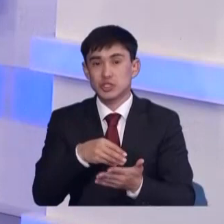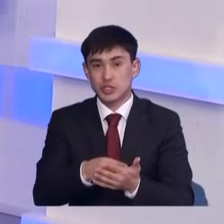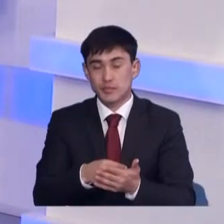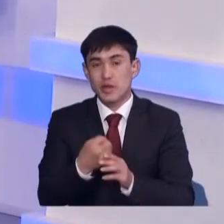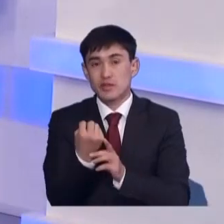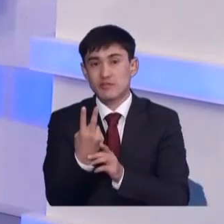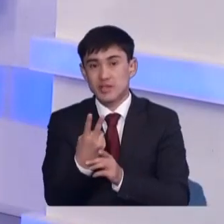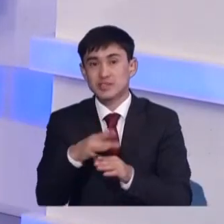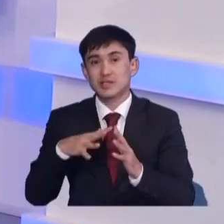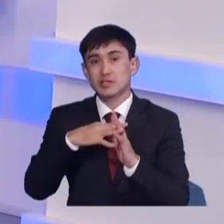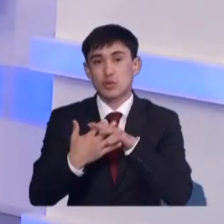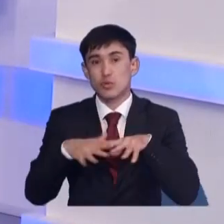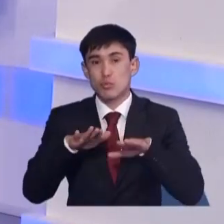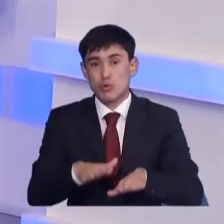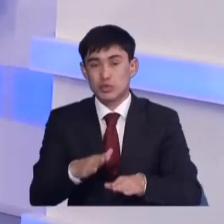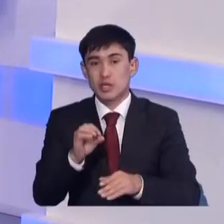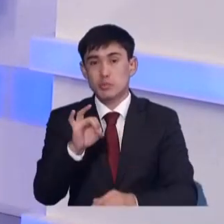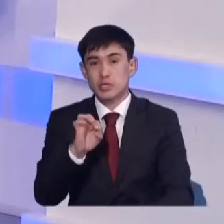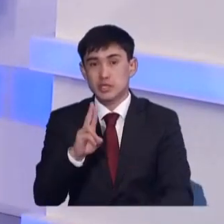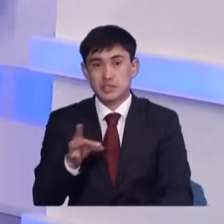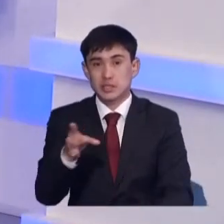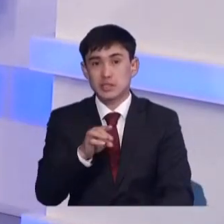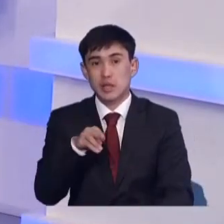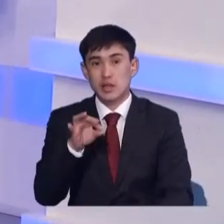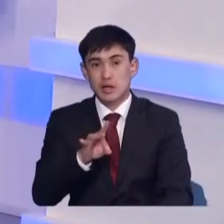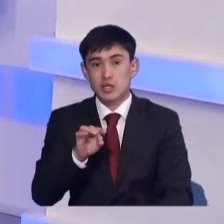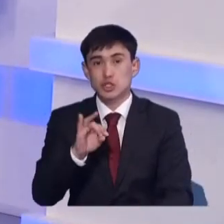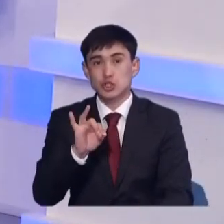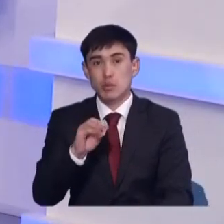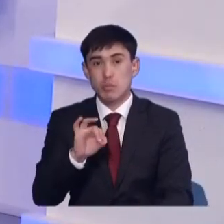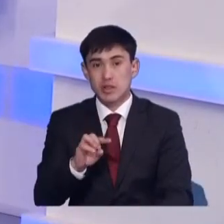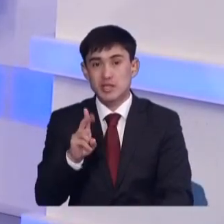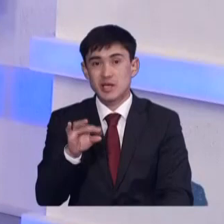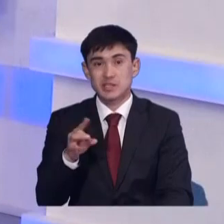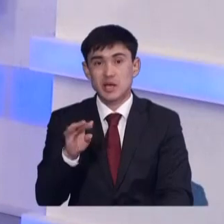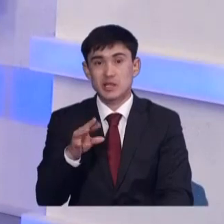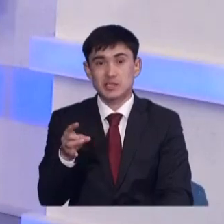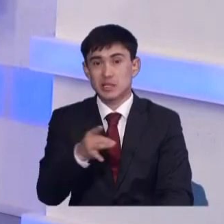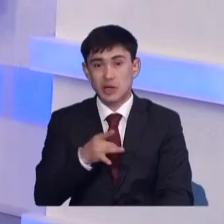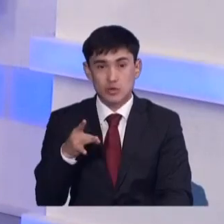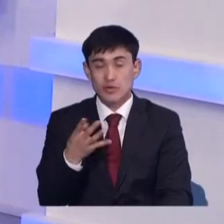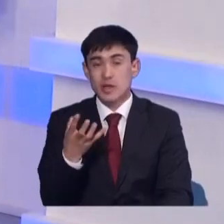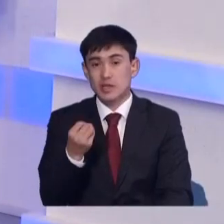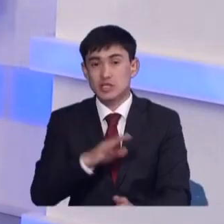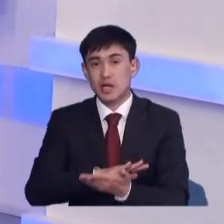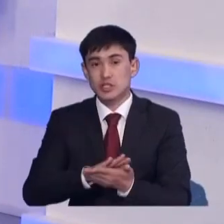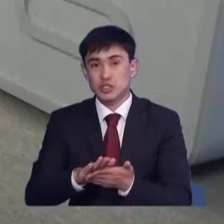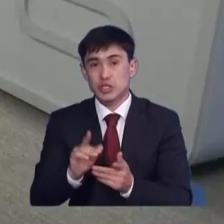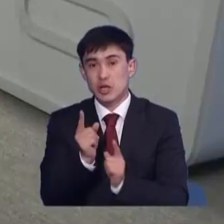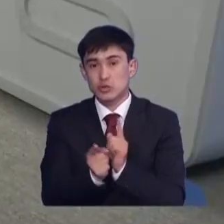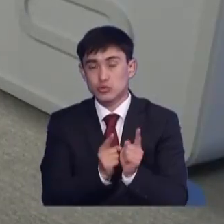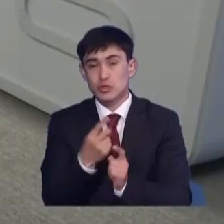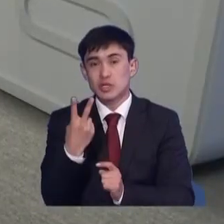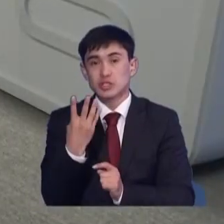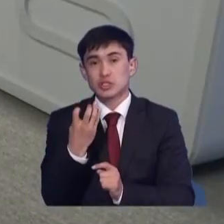значения в 12 населенных пунктах Енбекши-Казахского, Талгарского, Жамбылского, Кигенского и Карасайского районов. Также очищены и